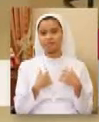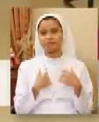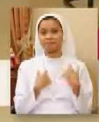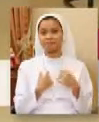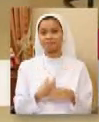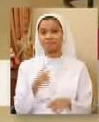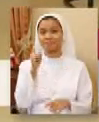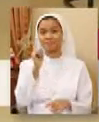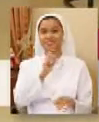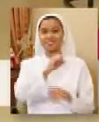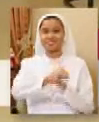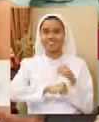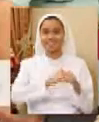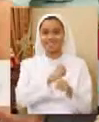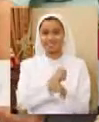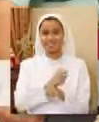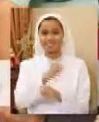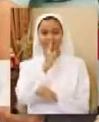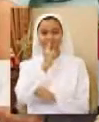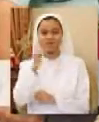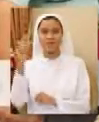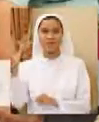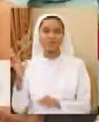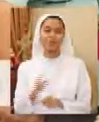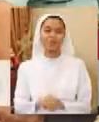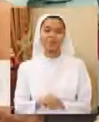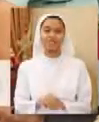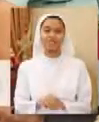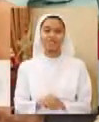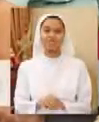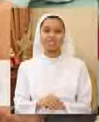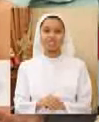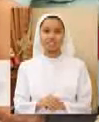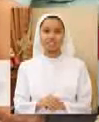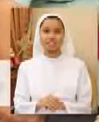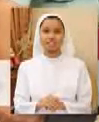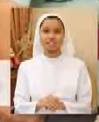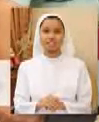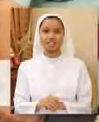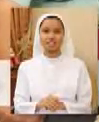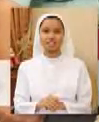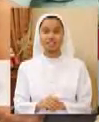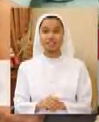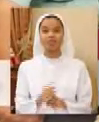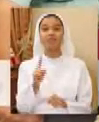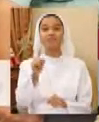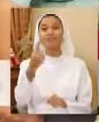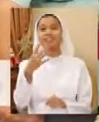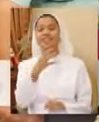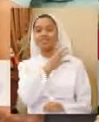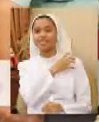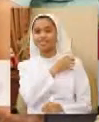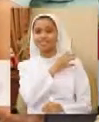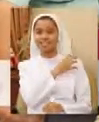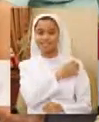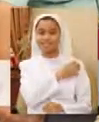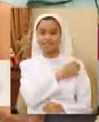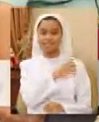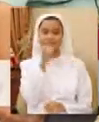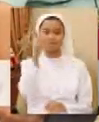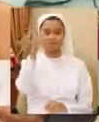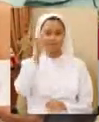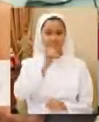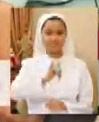Si sister. Mag 1 year pa lang. Okay. So, Sister, yung kasama niyo, perpetual na. Yung superior lang namin ang perpetual. Oh,